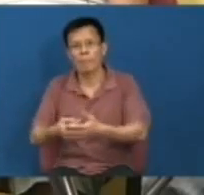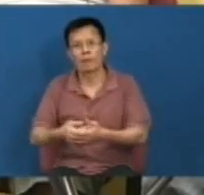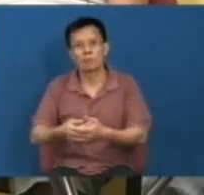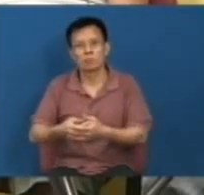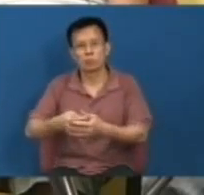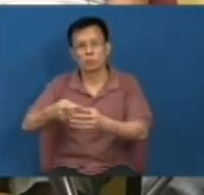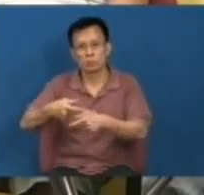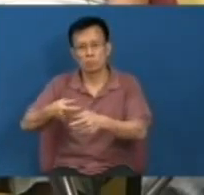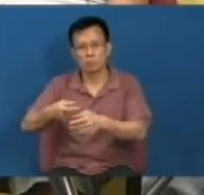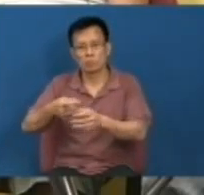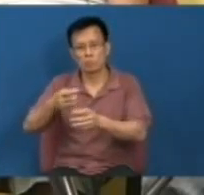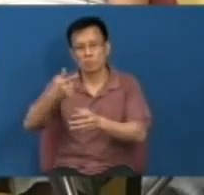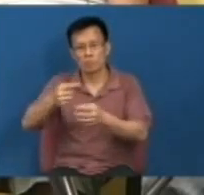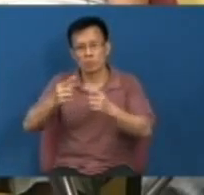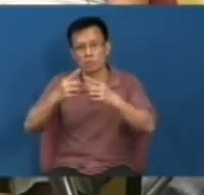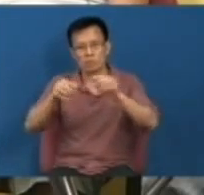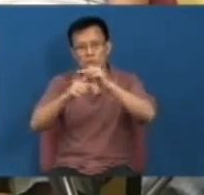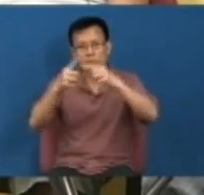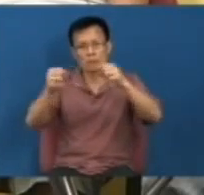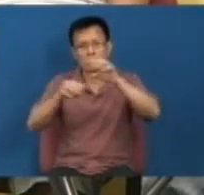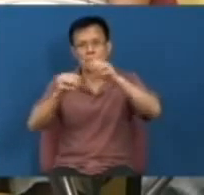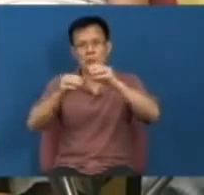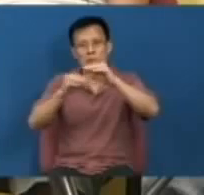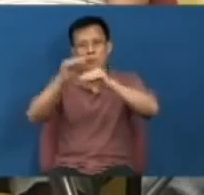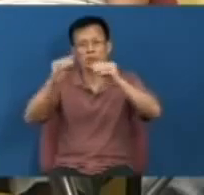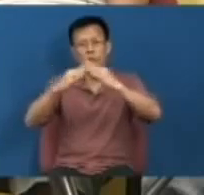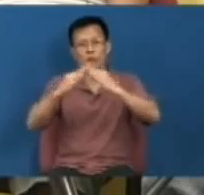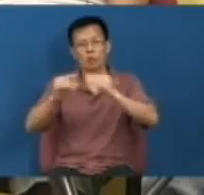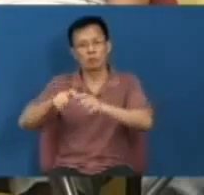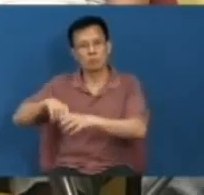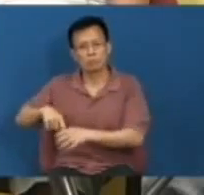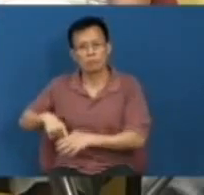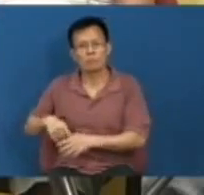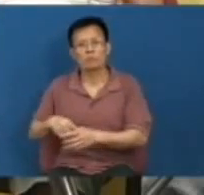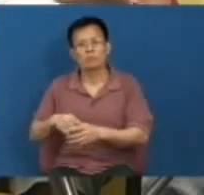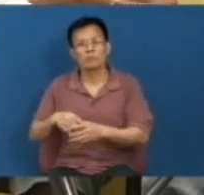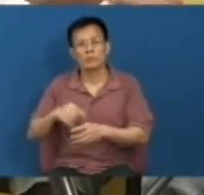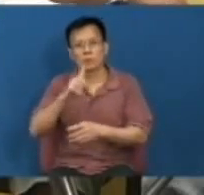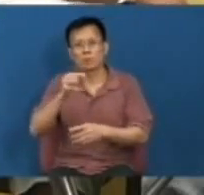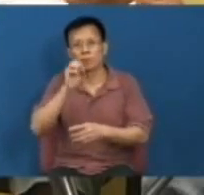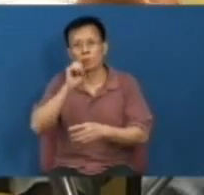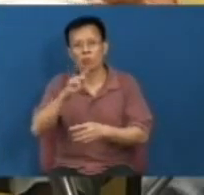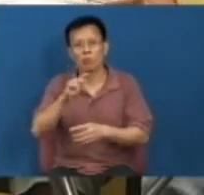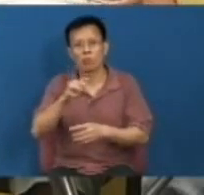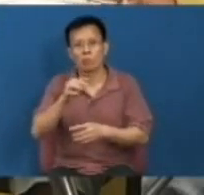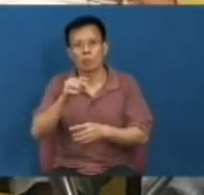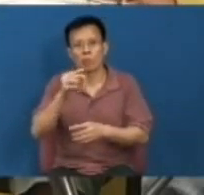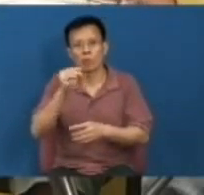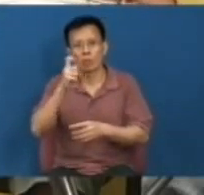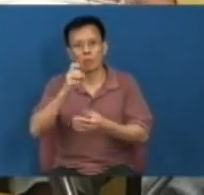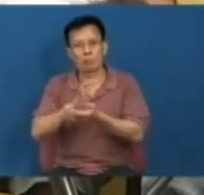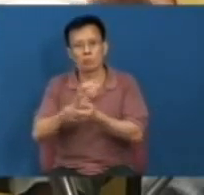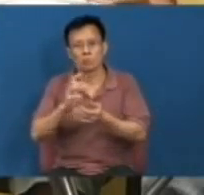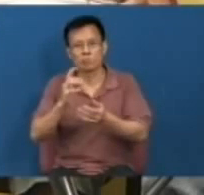嘛， 係係 嚇。 咁你話明七年噶嘛？點解你用九年半啫？係咪？ 佢地政處咧亦